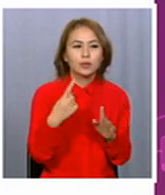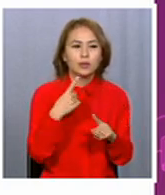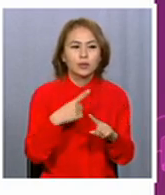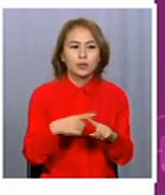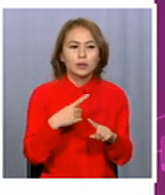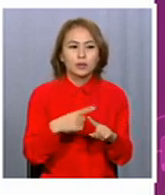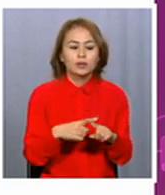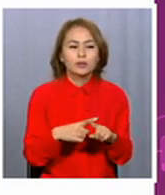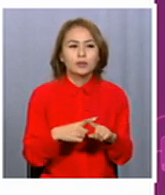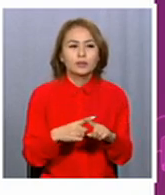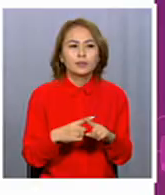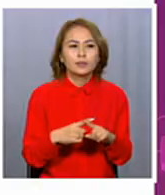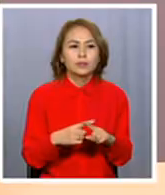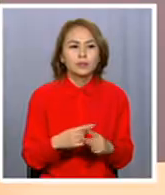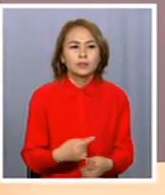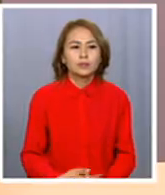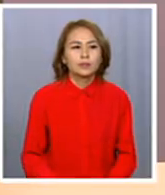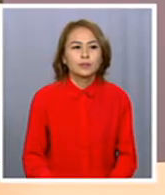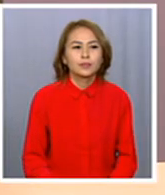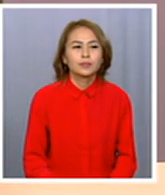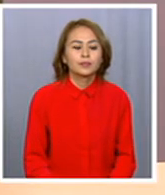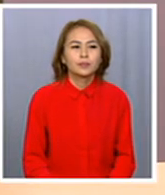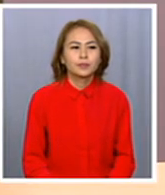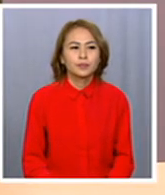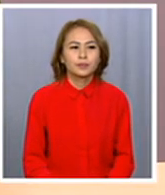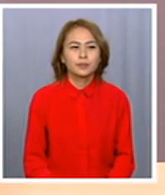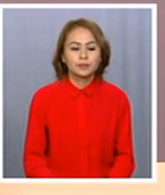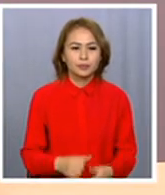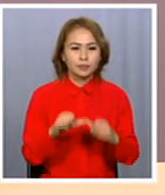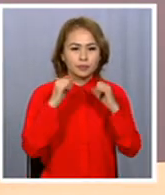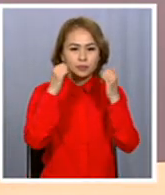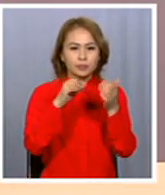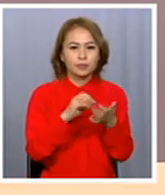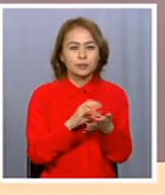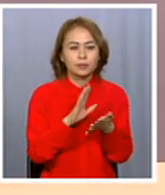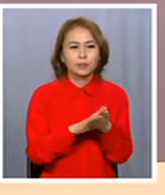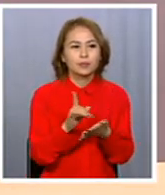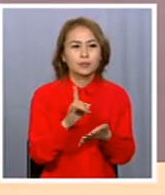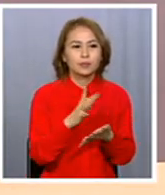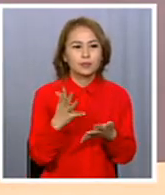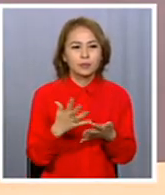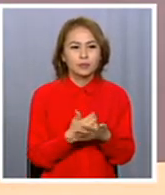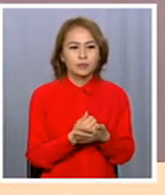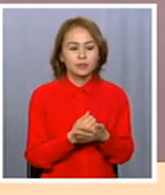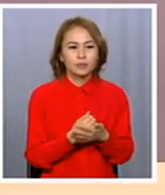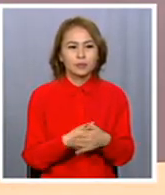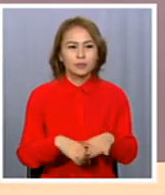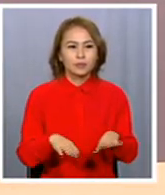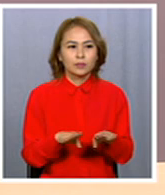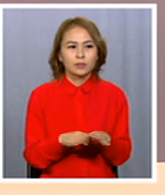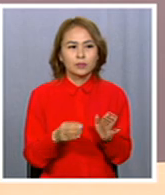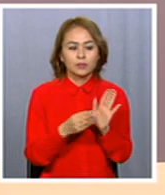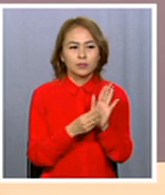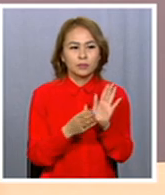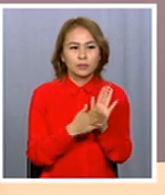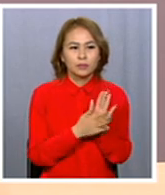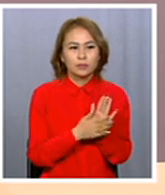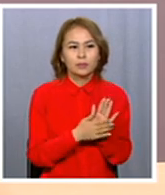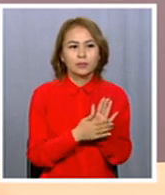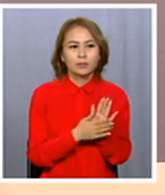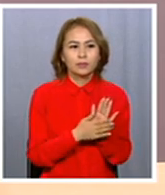айнымалы белгісіз көбейткіш. Белгісіз көбейткішті анықтау үшін көбейтіндінің мәнін белгілі